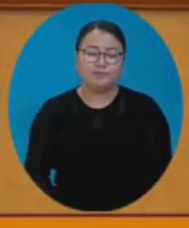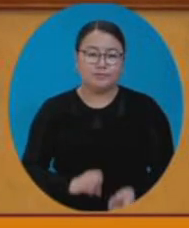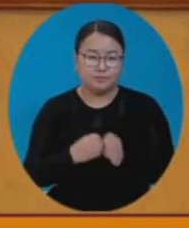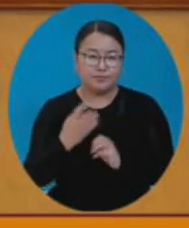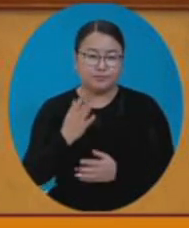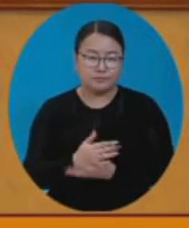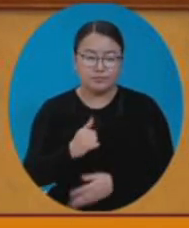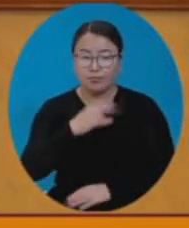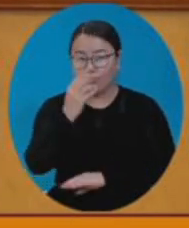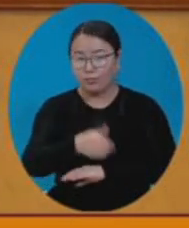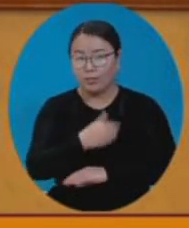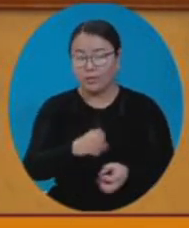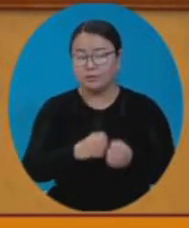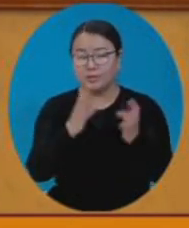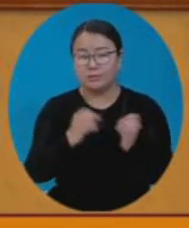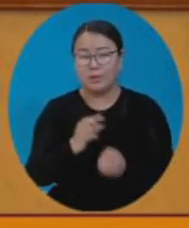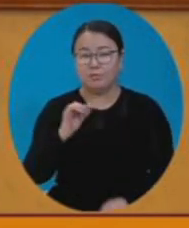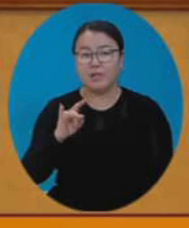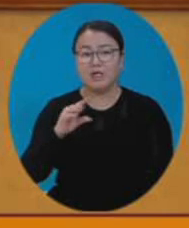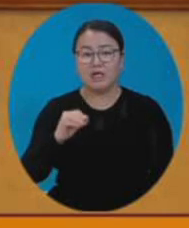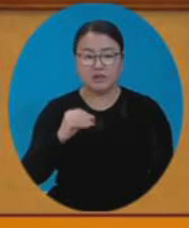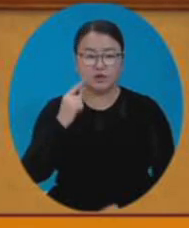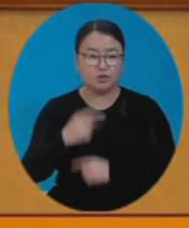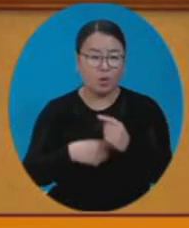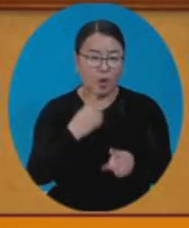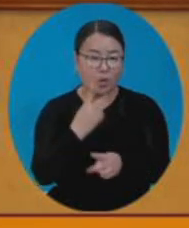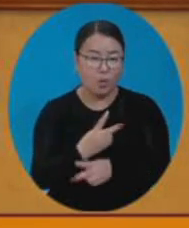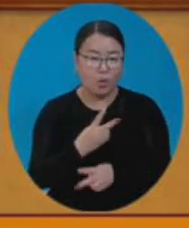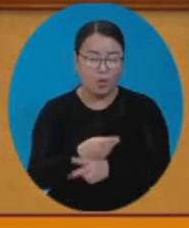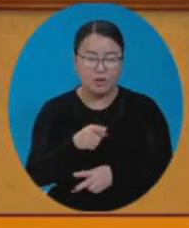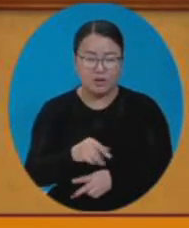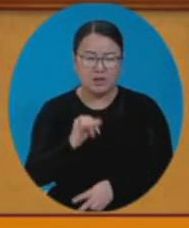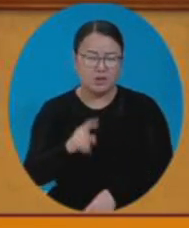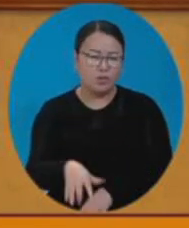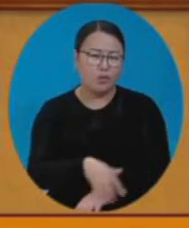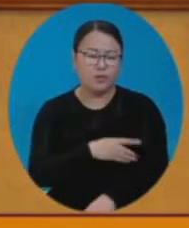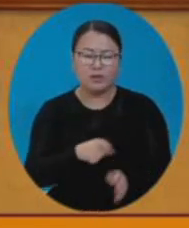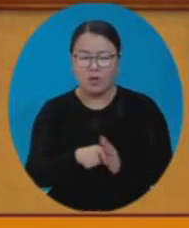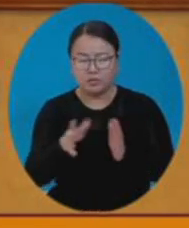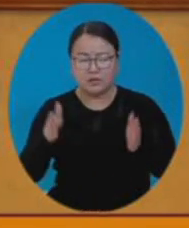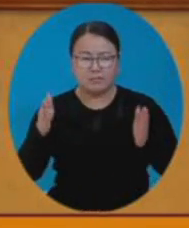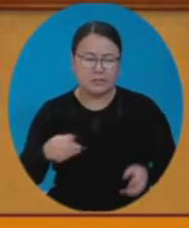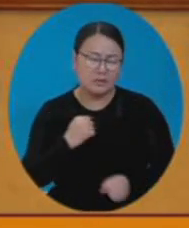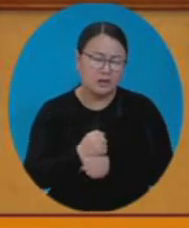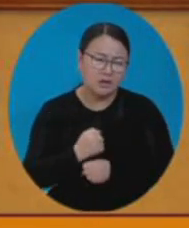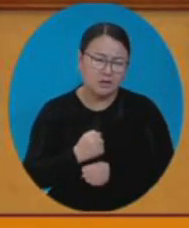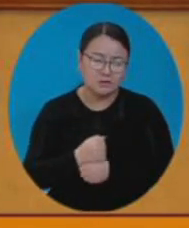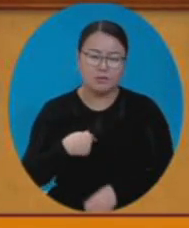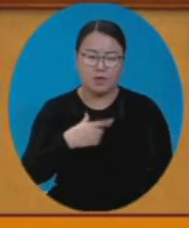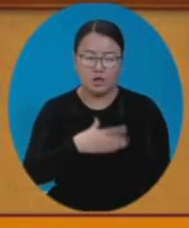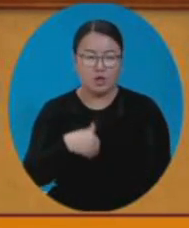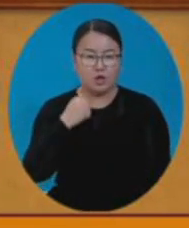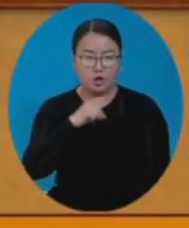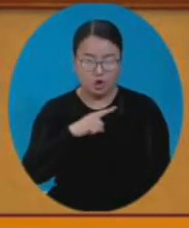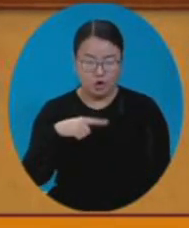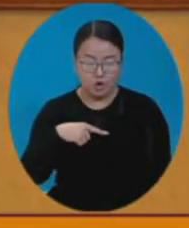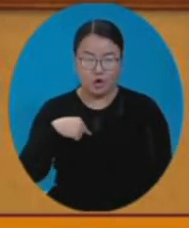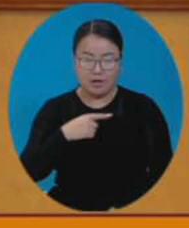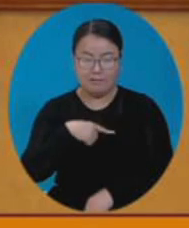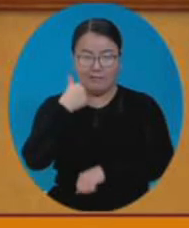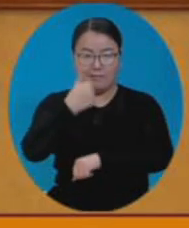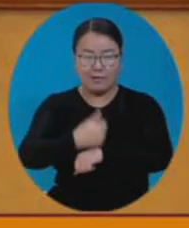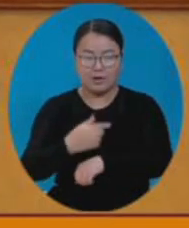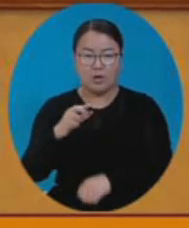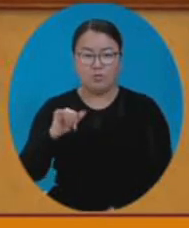За уулуурхан бүтээгдэхүүн биржийн тухай хууль дээр одоо бас нийлээдгүй хугацаанд бол бид хүн ажиллаа. За миний бий болоод миний яхлаад за